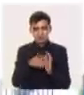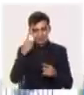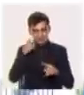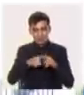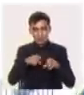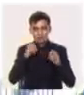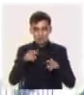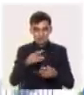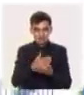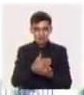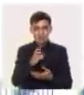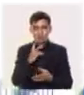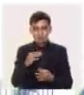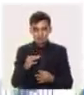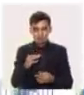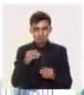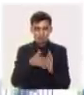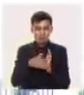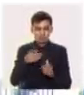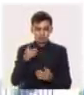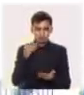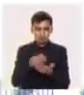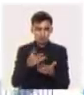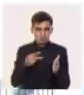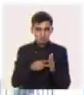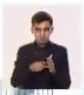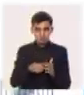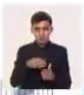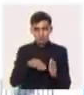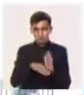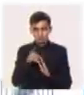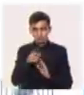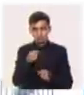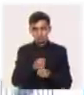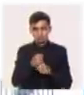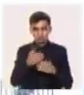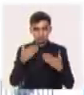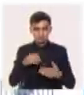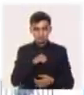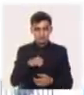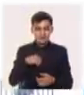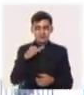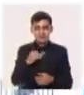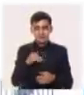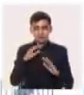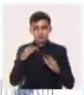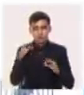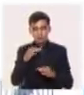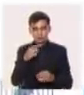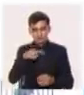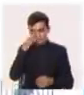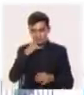технологии. Ну, я думаю, это дорогостоящее. Тем более с такими событиями, которые у нас происходят в